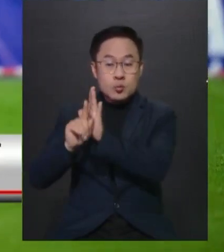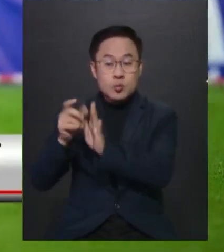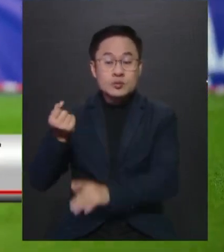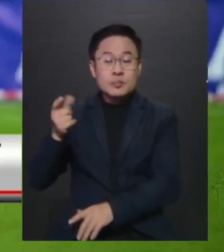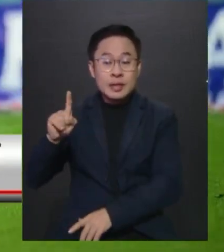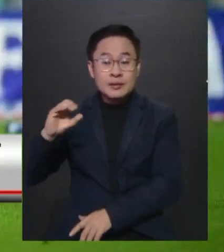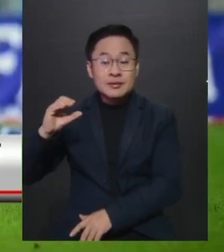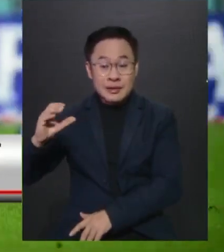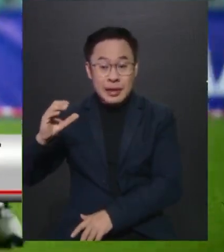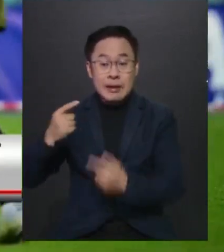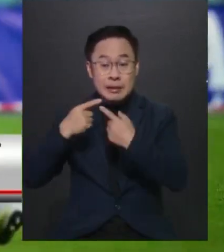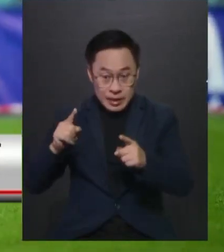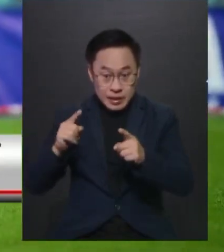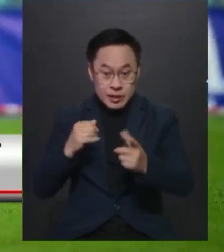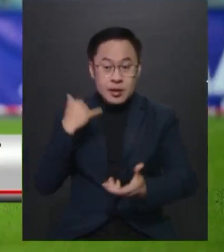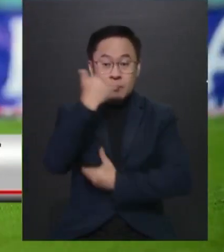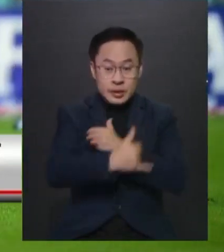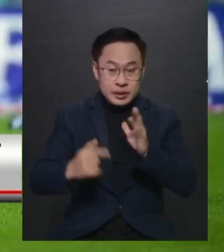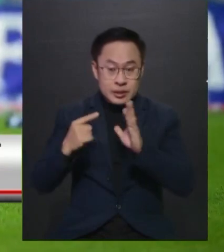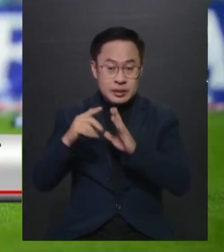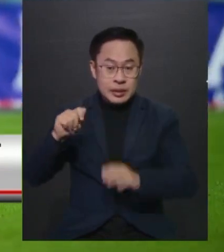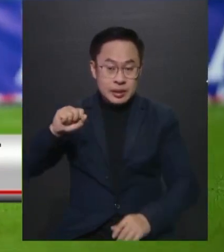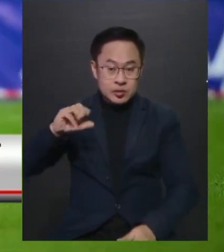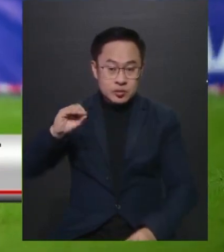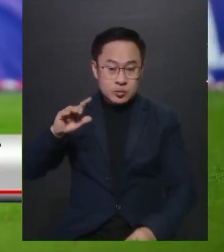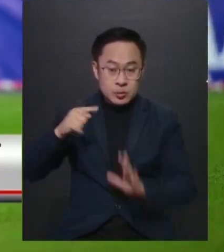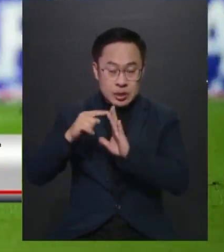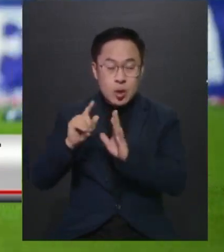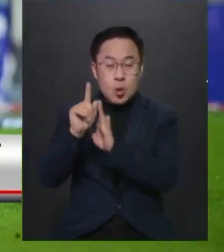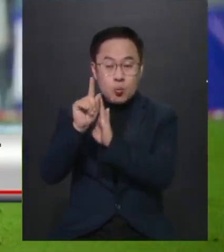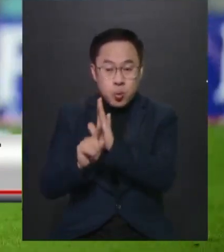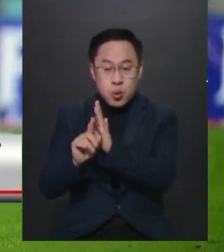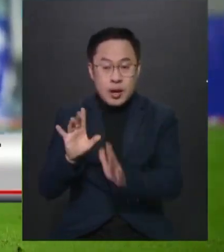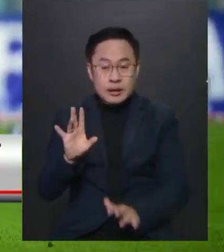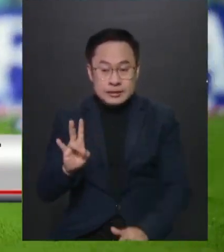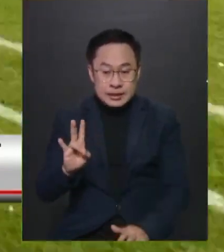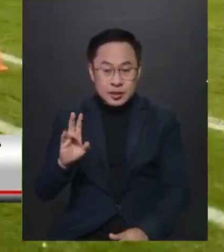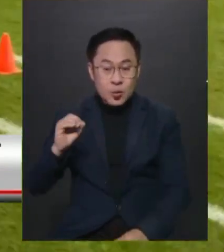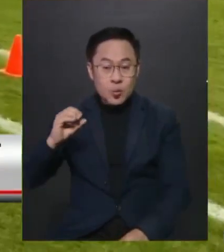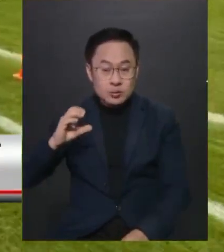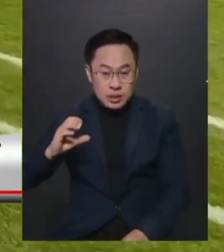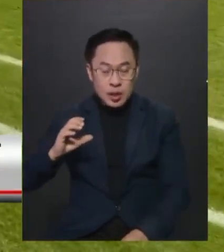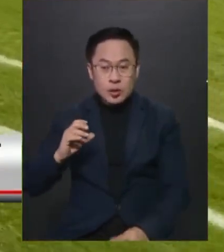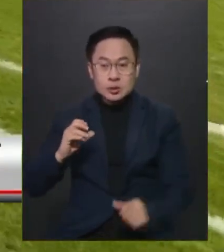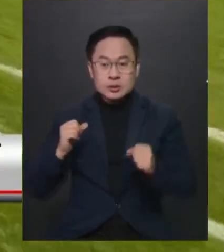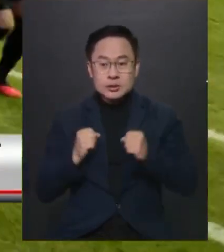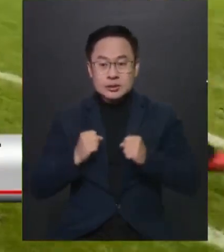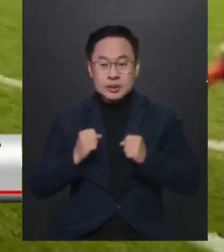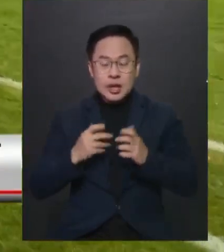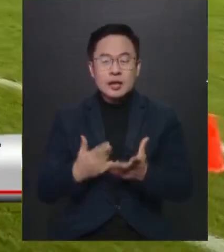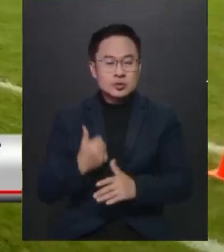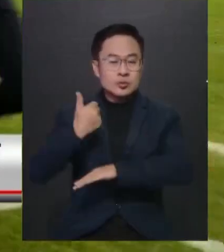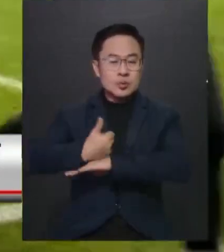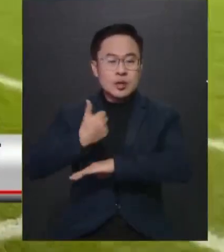าศเนี่ยอยู่ที่8องศาเซลเซียสนะครับในช่วงเวลาการฝึกซ้อมครั้งแรกนะฮะซึ่งมาโน่บ็อกกิ้งครับก็ได้ใช้เวลาฝึกซ้อมประมาณ1ชั่วโมงครึ่งในเซสชั่นแร